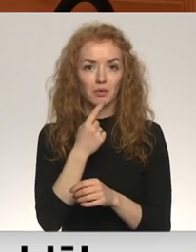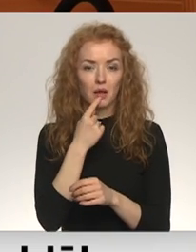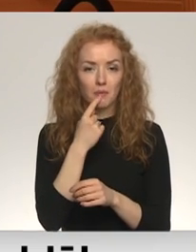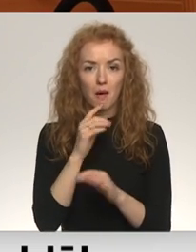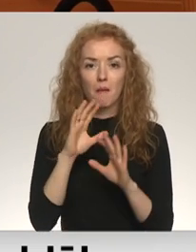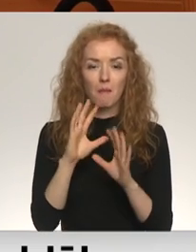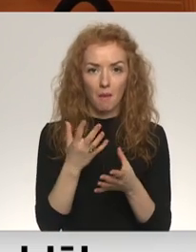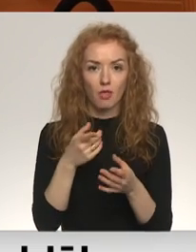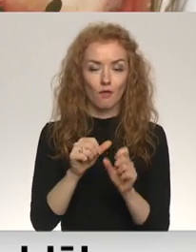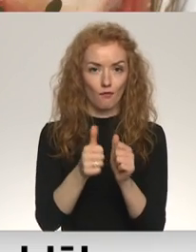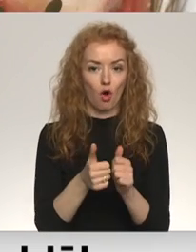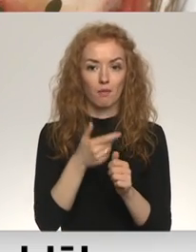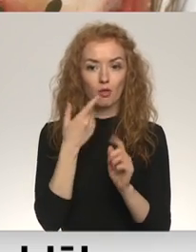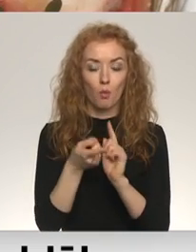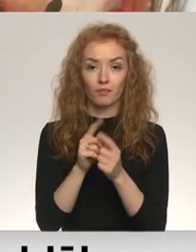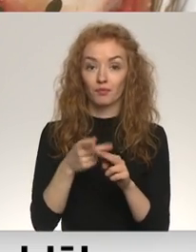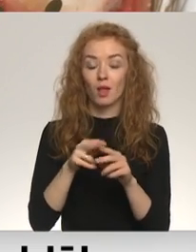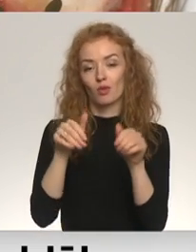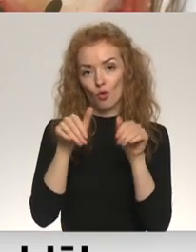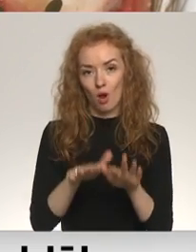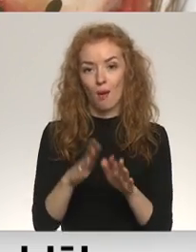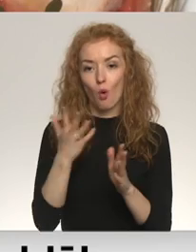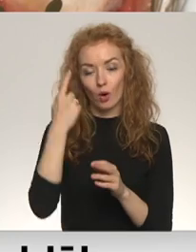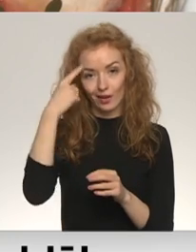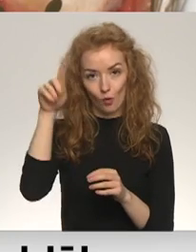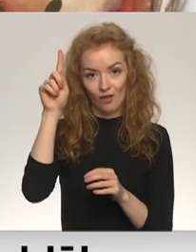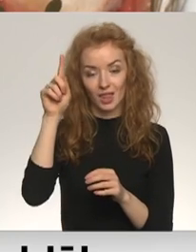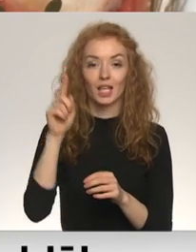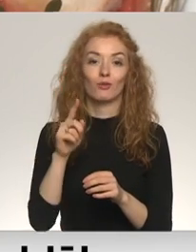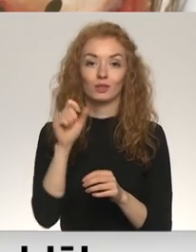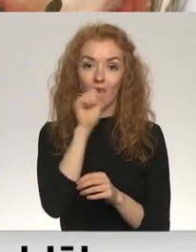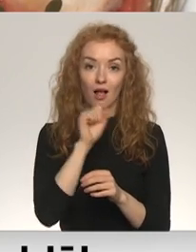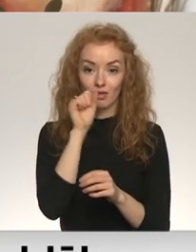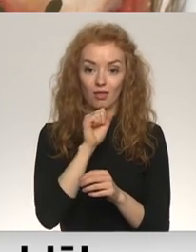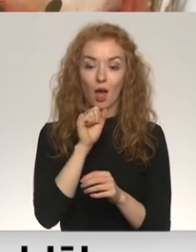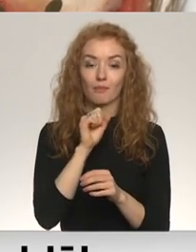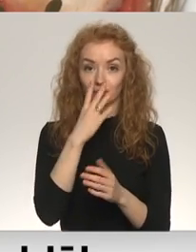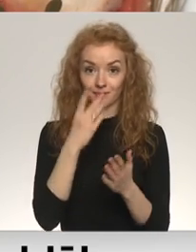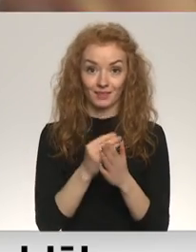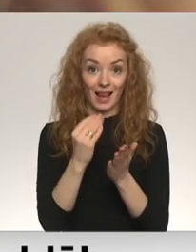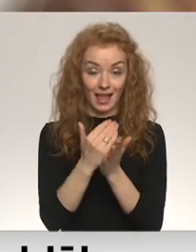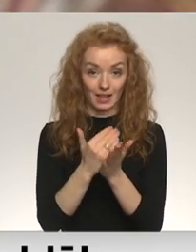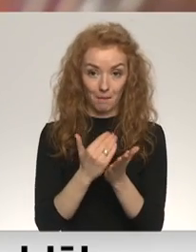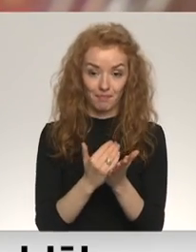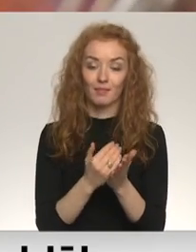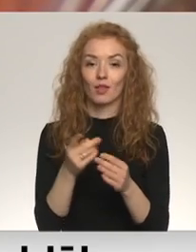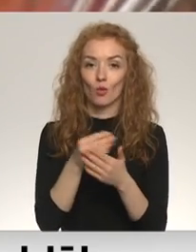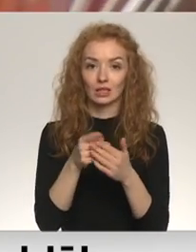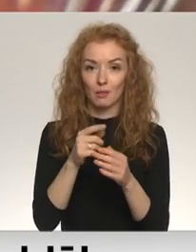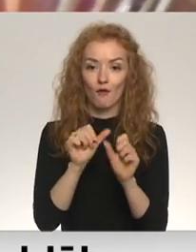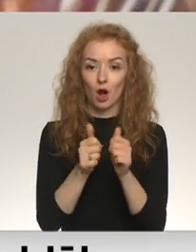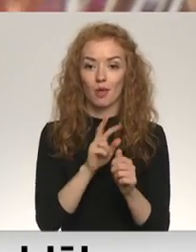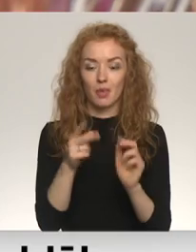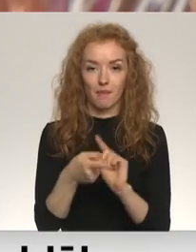krasa izmainītā forma. Tā izlemts radīt ko inovatīvu – saldējumu pēc savas receptes tādu, kas formu